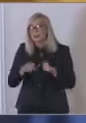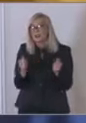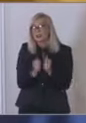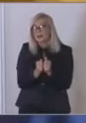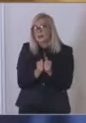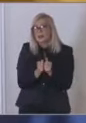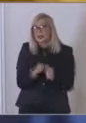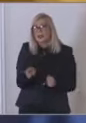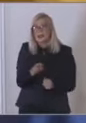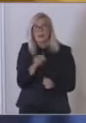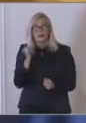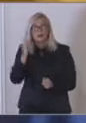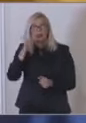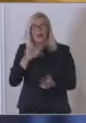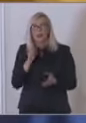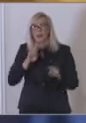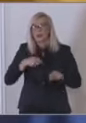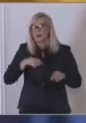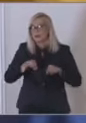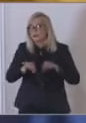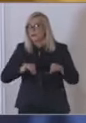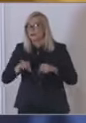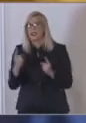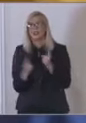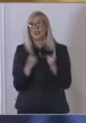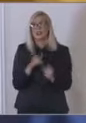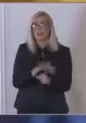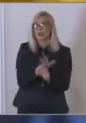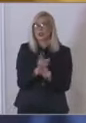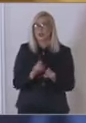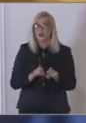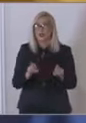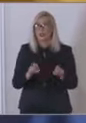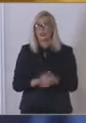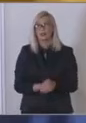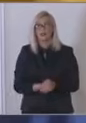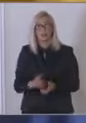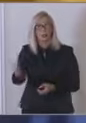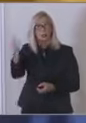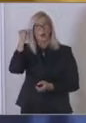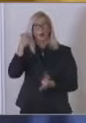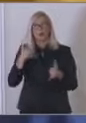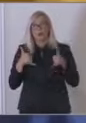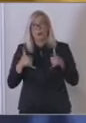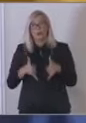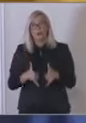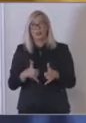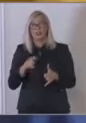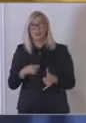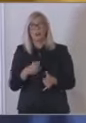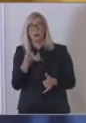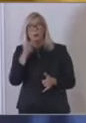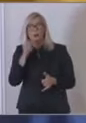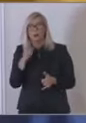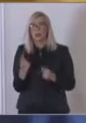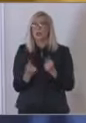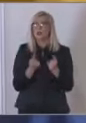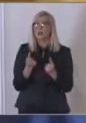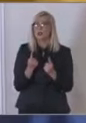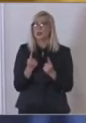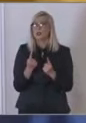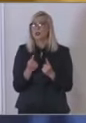menaxhuar situatën me këtë pandemi. Në Kosovë tash është gjendja pak më e mirë se sa që ka qenë më